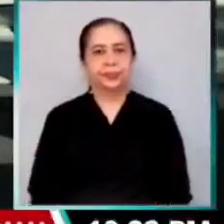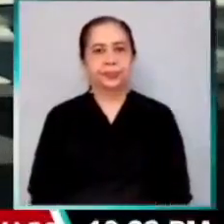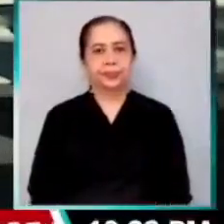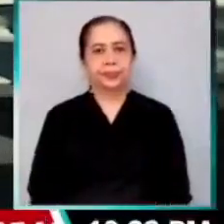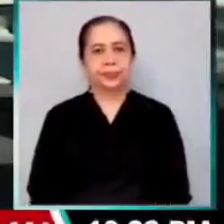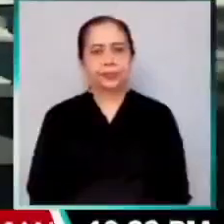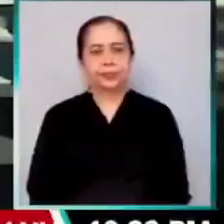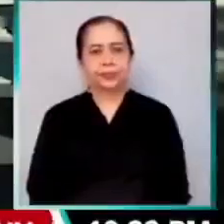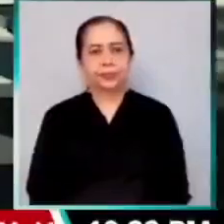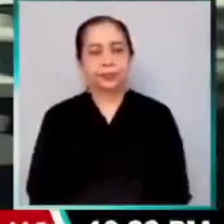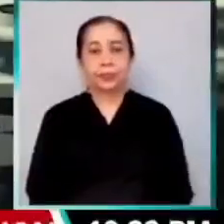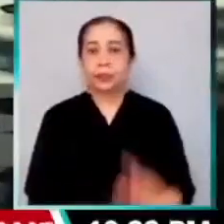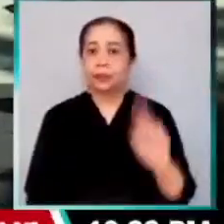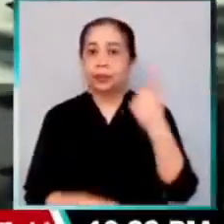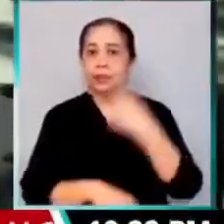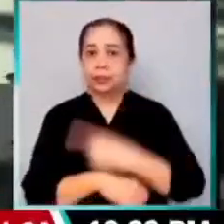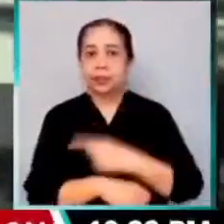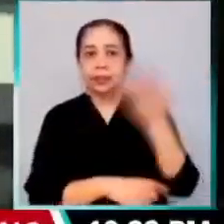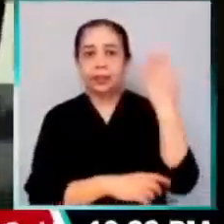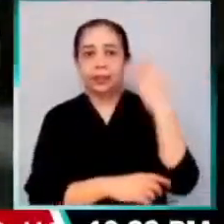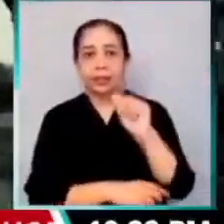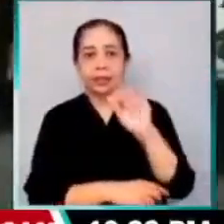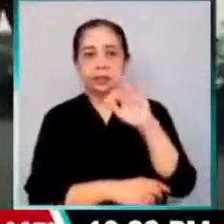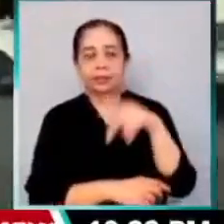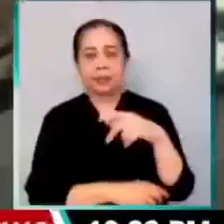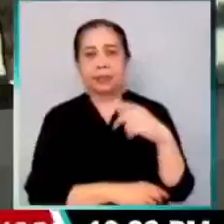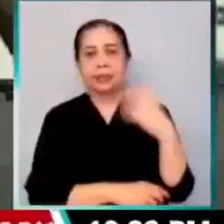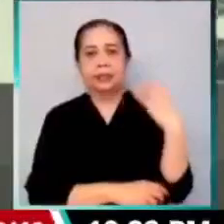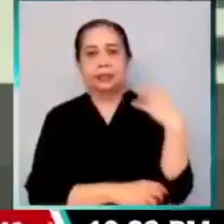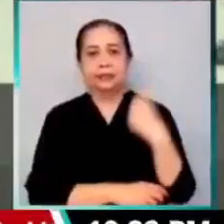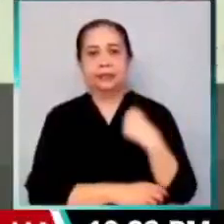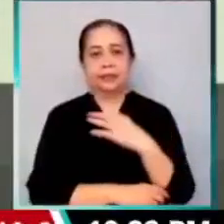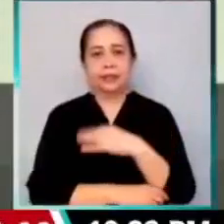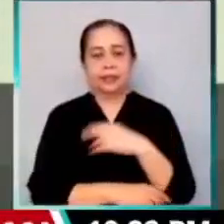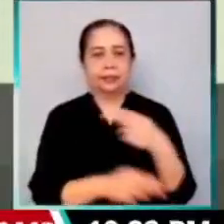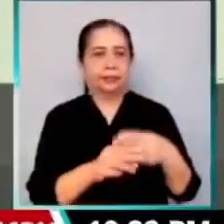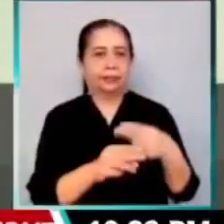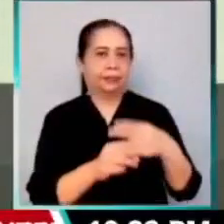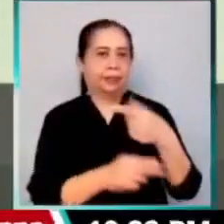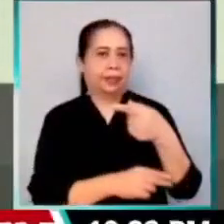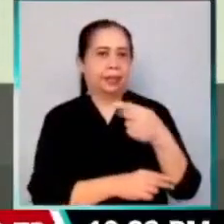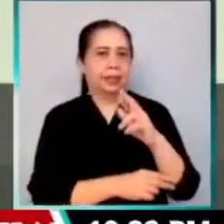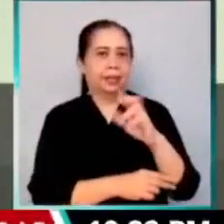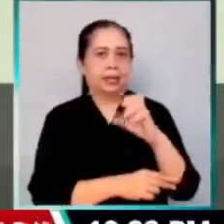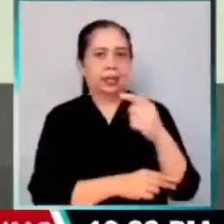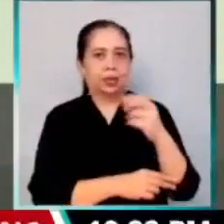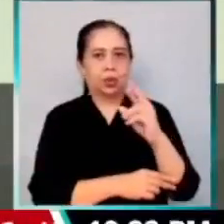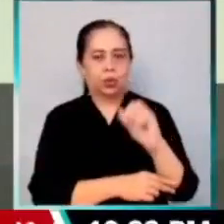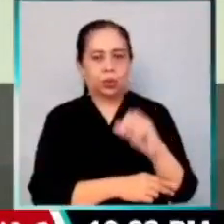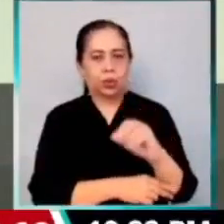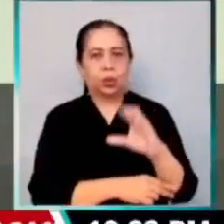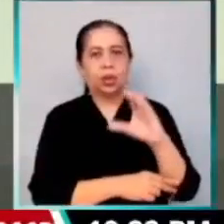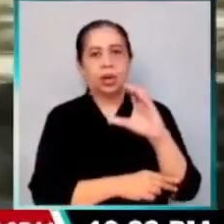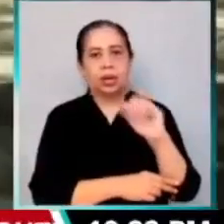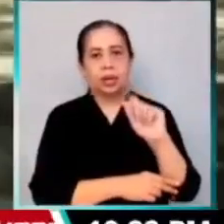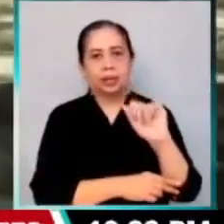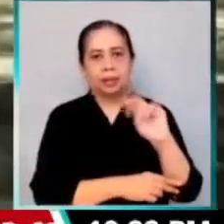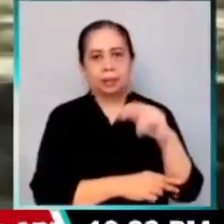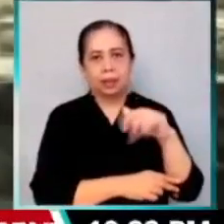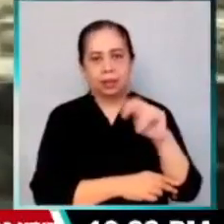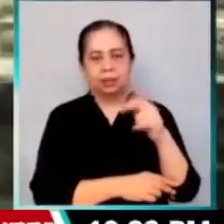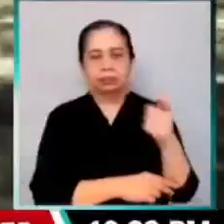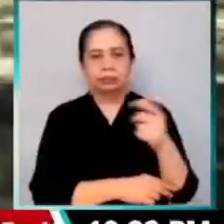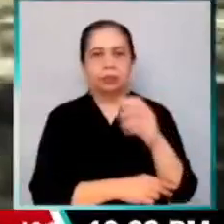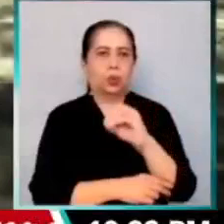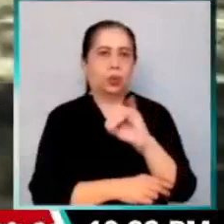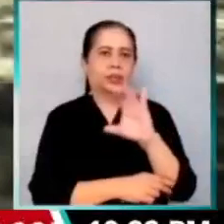Unang araw ngayon ni dating AFP Chief of Staff General Gregorio Katapang Jr. bilang Officer in Charge ng Bureau of Corrections. Pinalitan niya